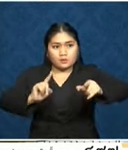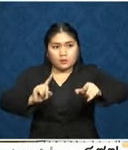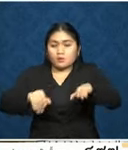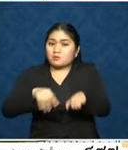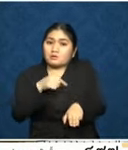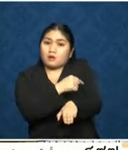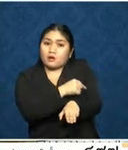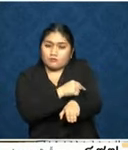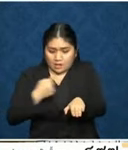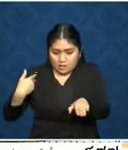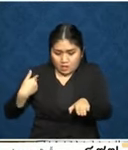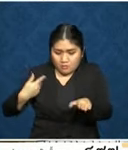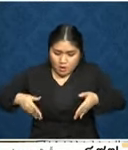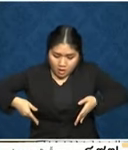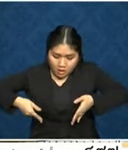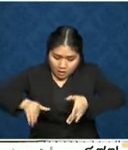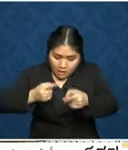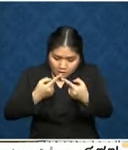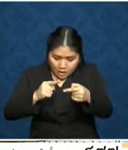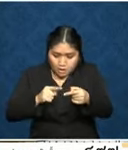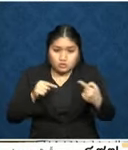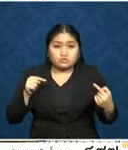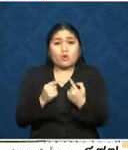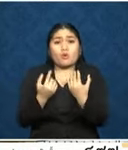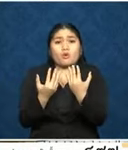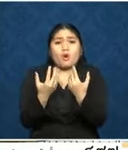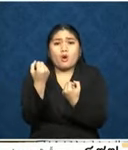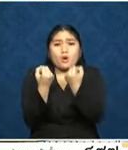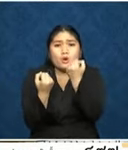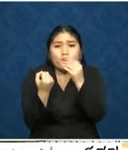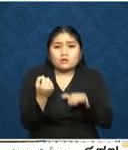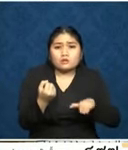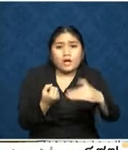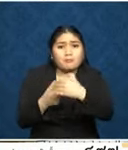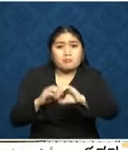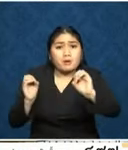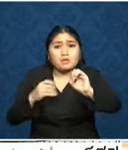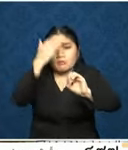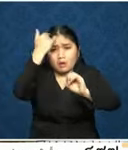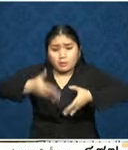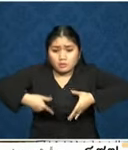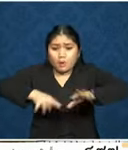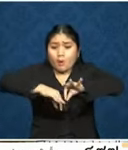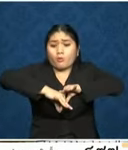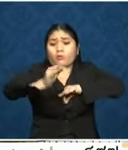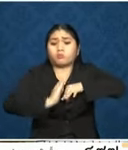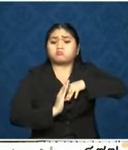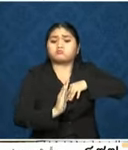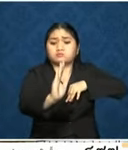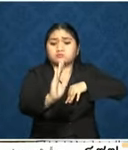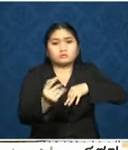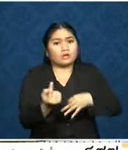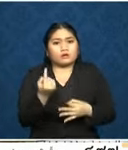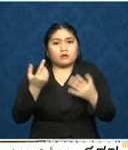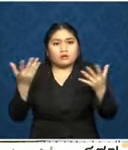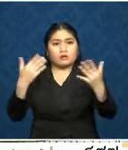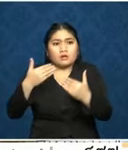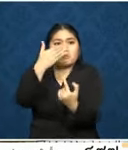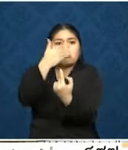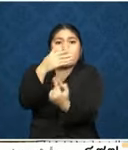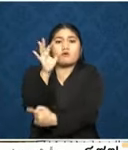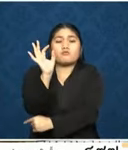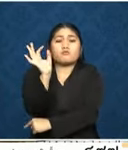มีที่จุดรอกับรถนะครับเป็นเส้นตรงตลอดเลยนะครับใช้อ่าฮะมีป้ายสีฟ้าๆ